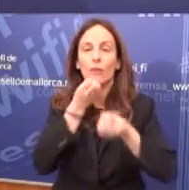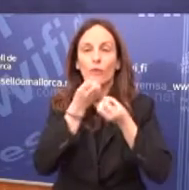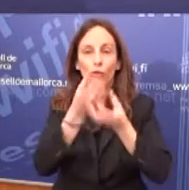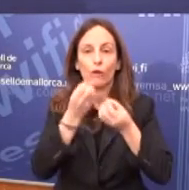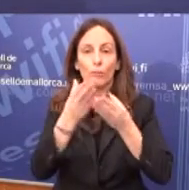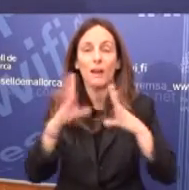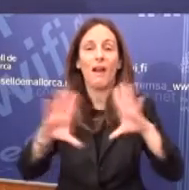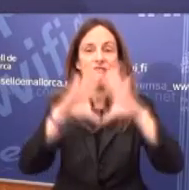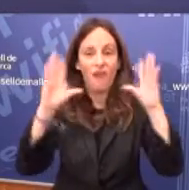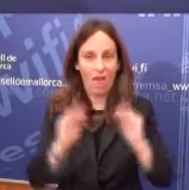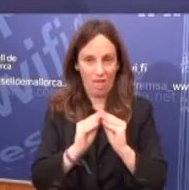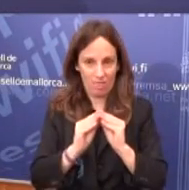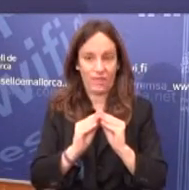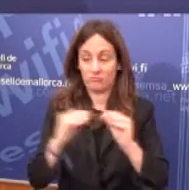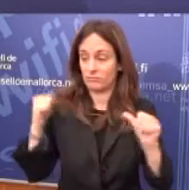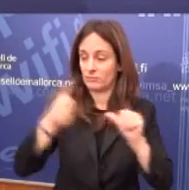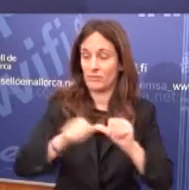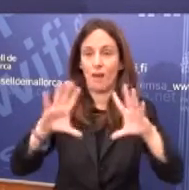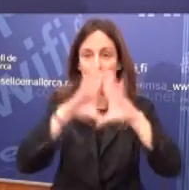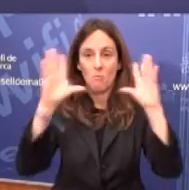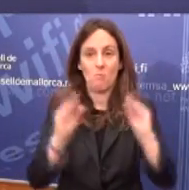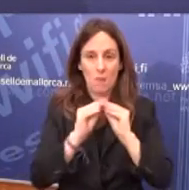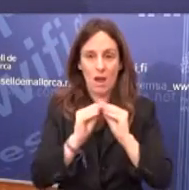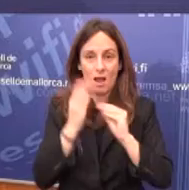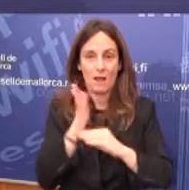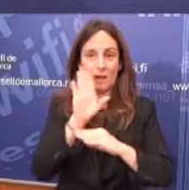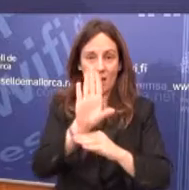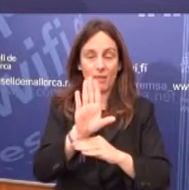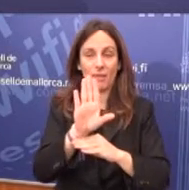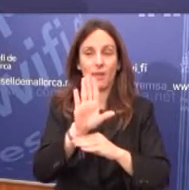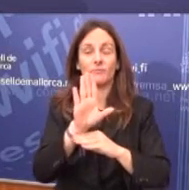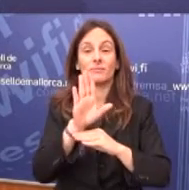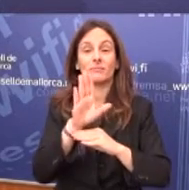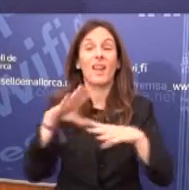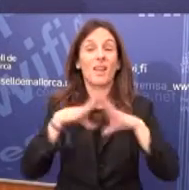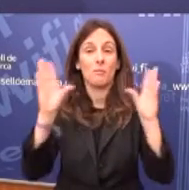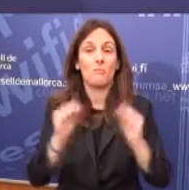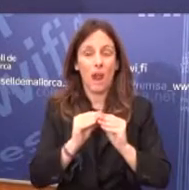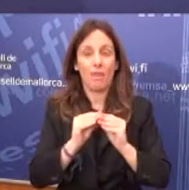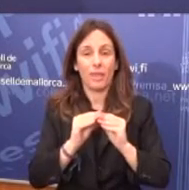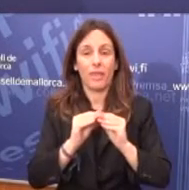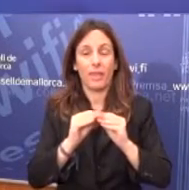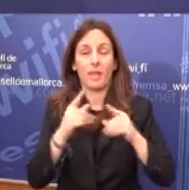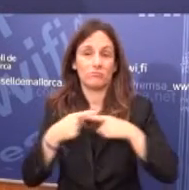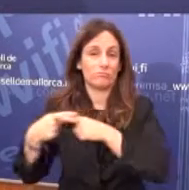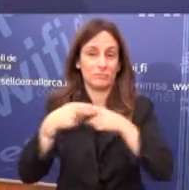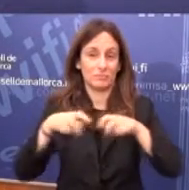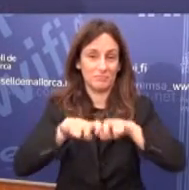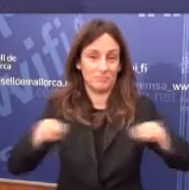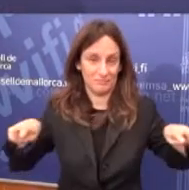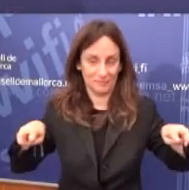Volia informar del balanç que hem fet entre tots, els que seguim aquí en aquesta taula, del